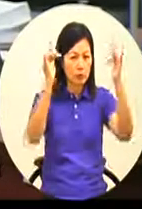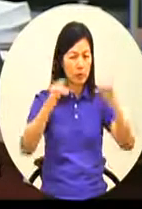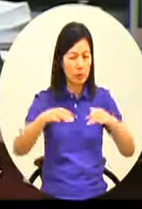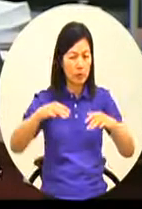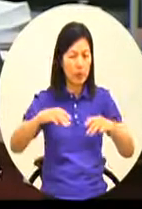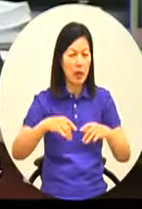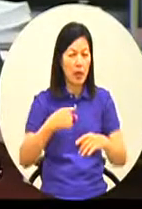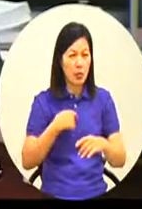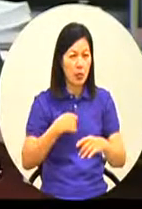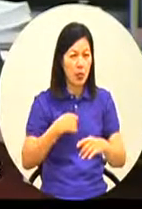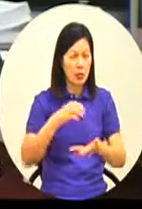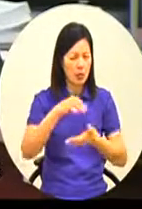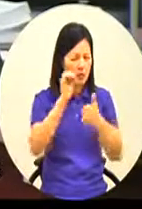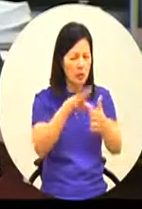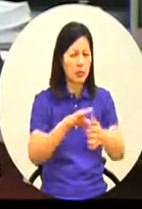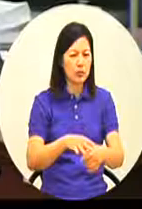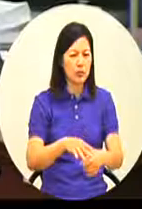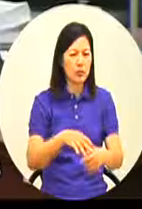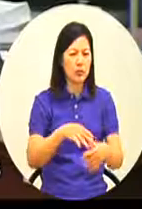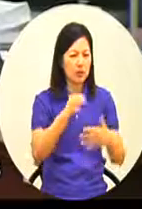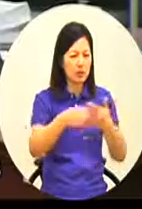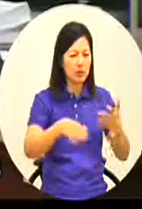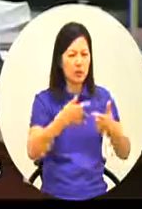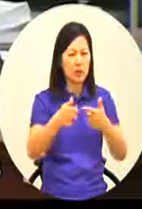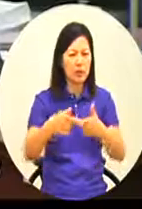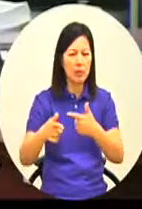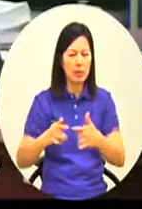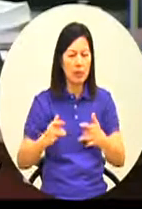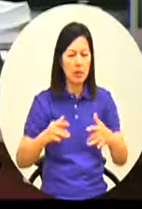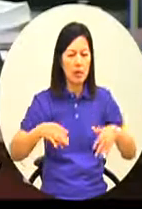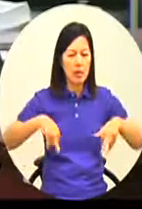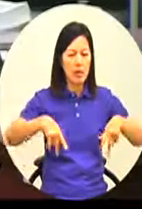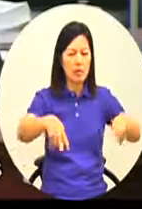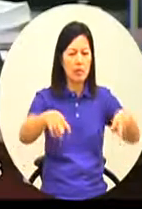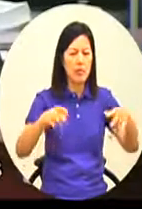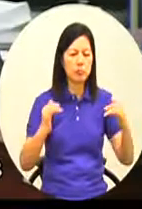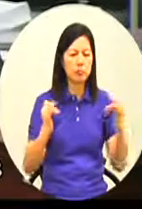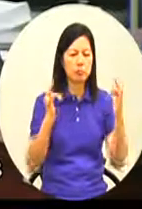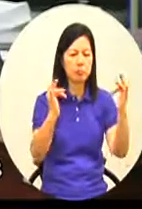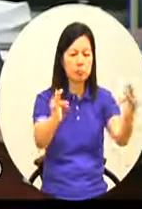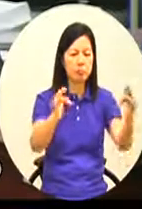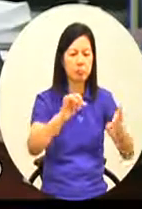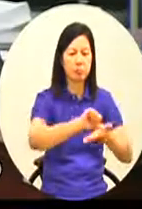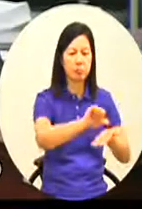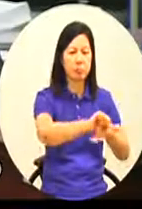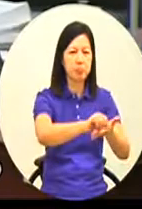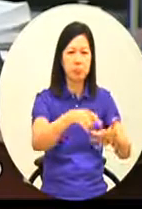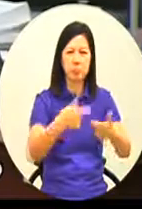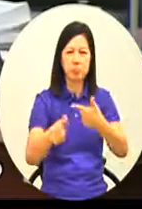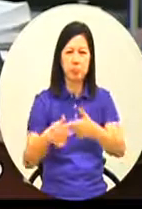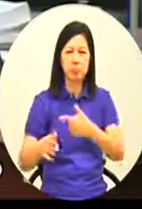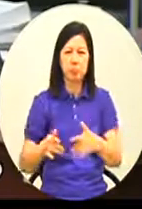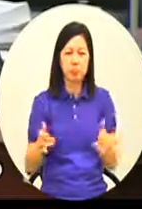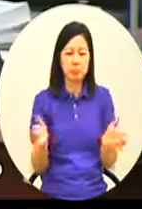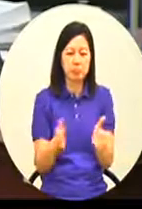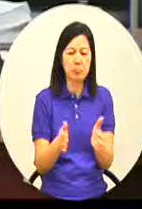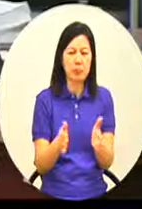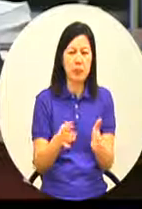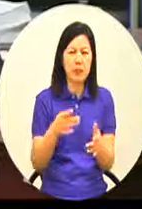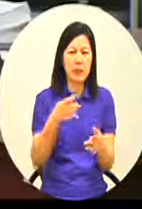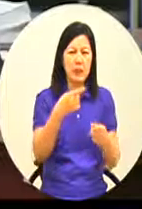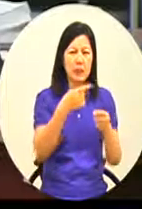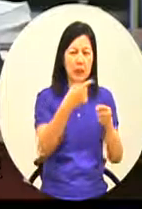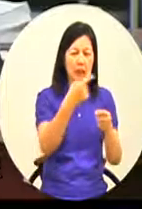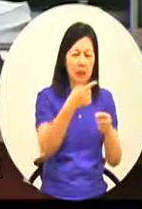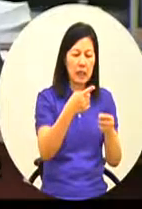我是感觉讲，无适合栽当银杏道呐。啊，这银杏道吼，拢矮啊，拢一两米宽，啊，